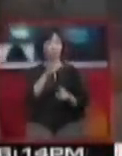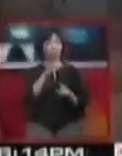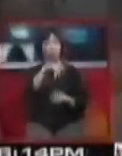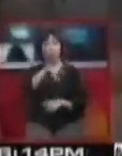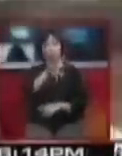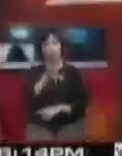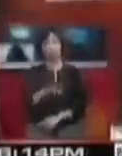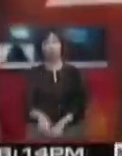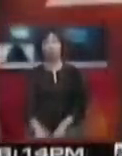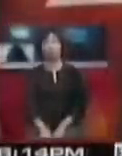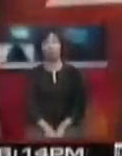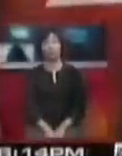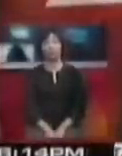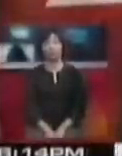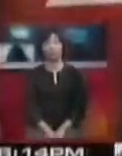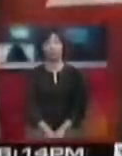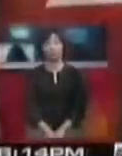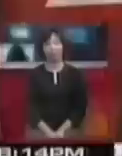Avenue sa QC.